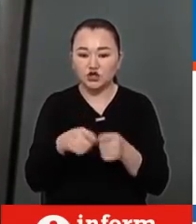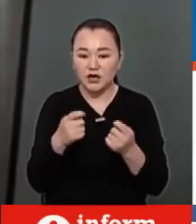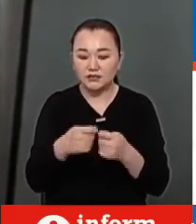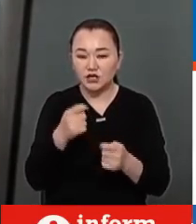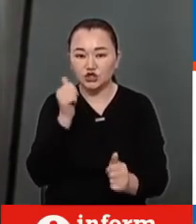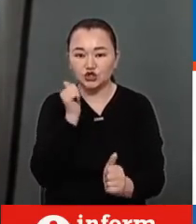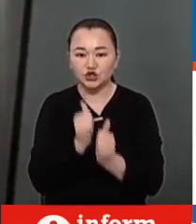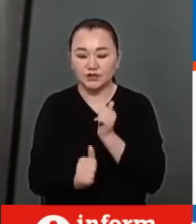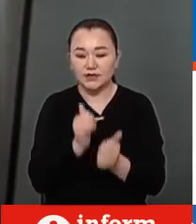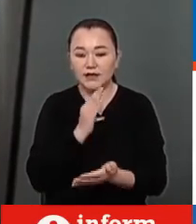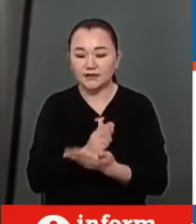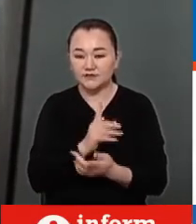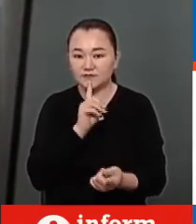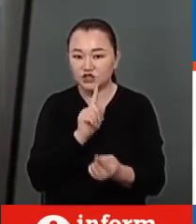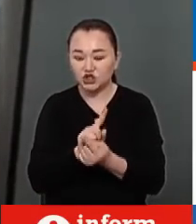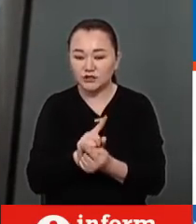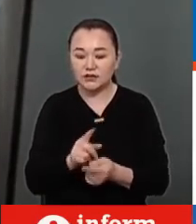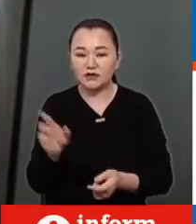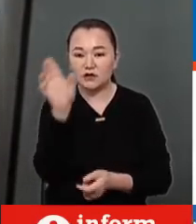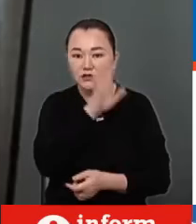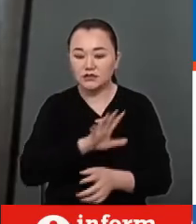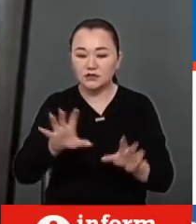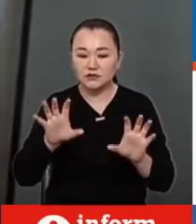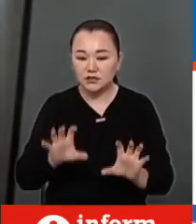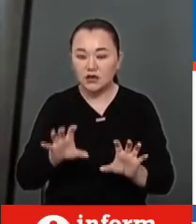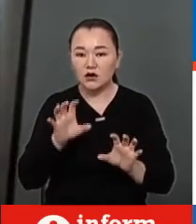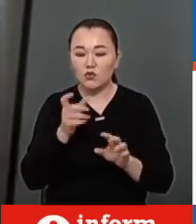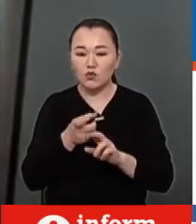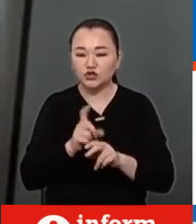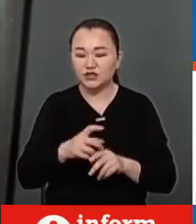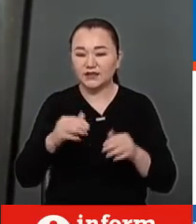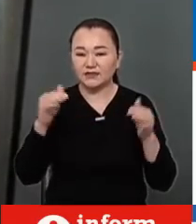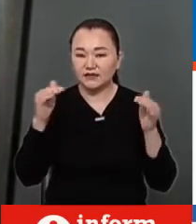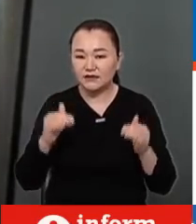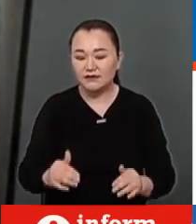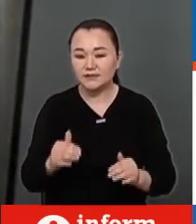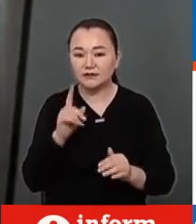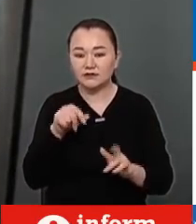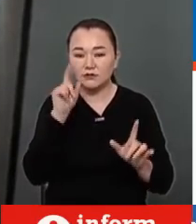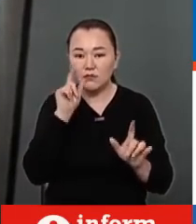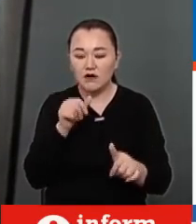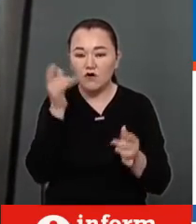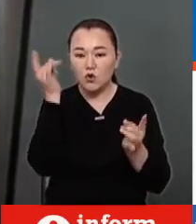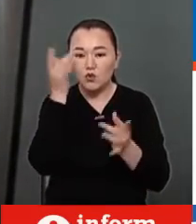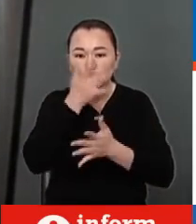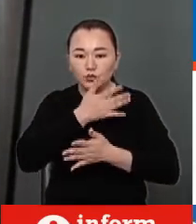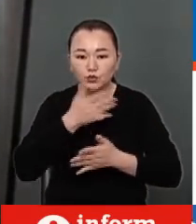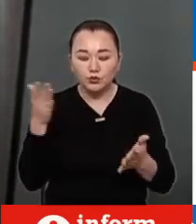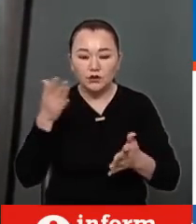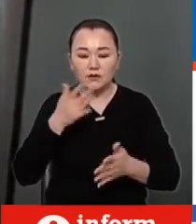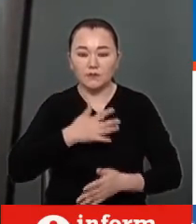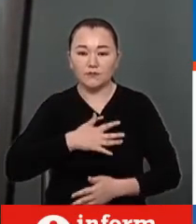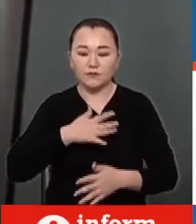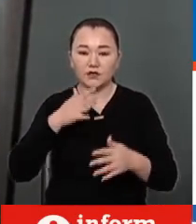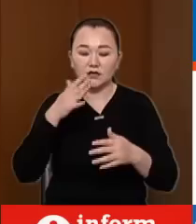ketti. Bu bizim eldeki konstitusiyalık zangdılıktın tömendigin jäne hukuktuk mädeniyettin